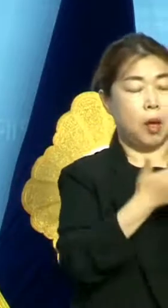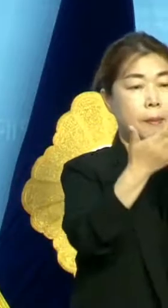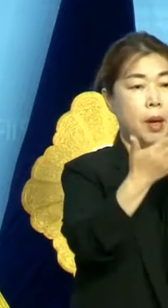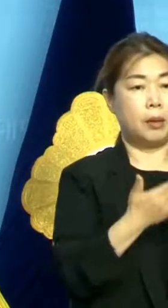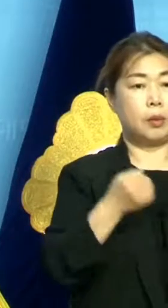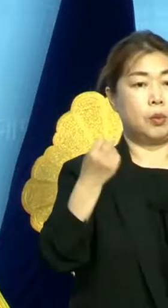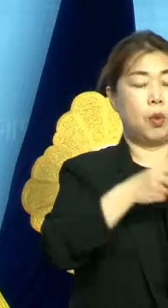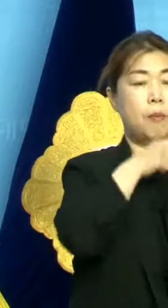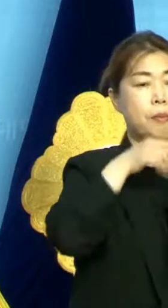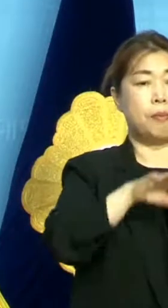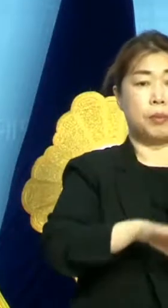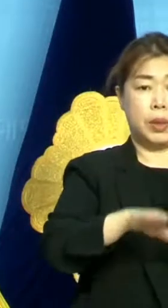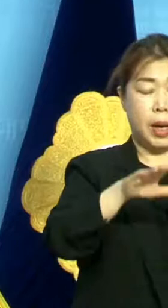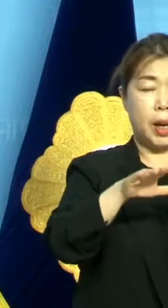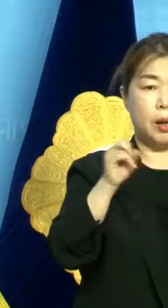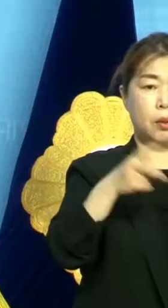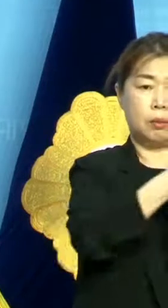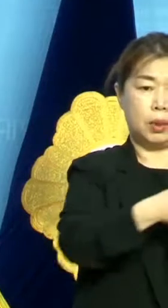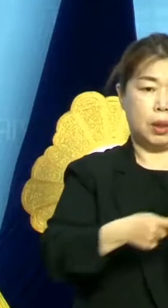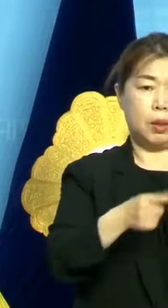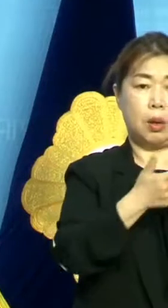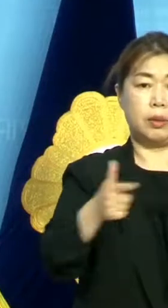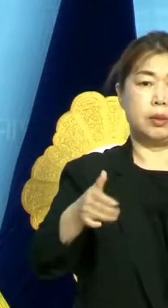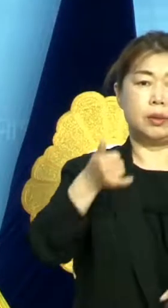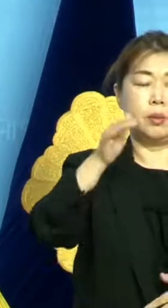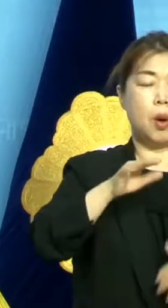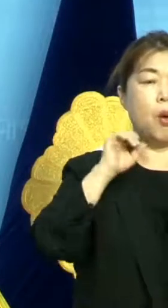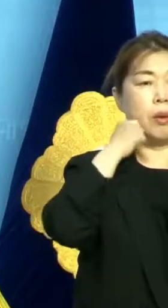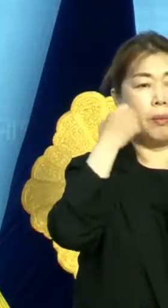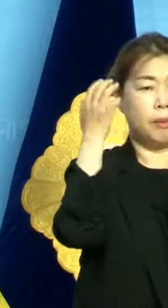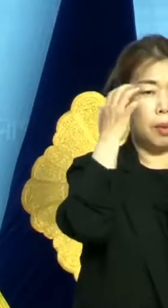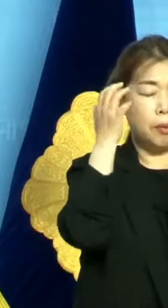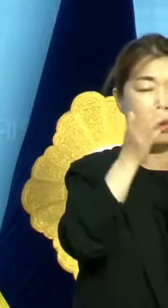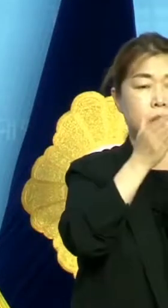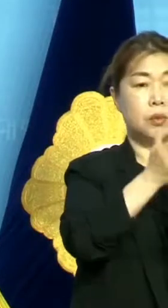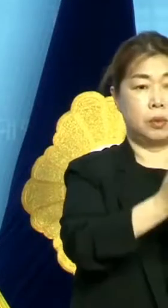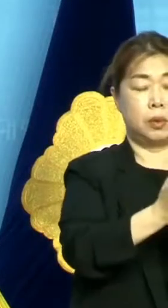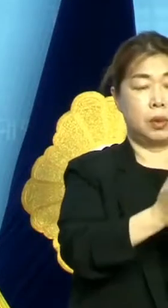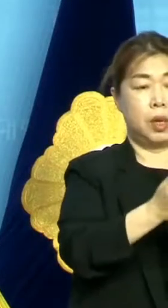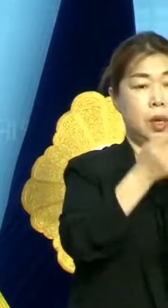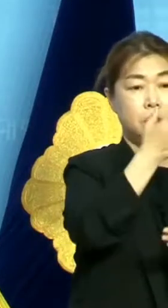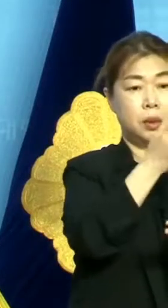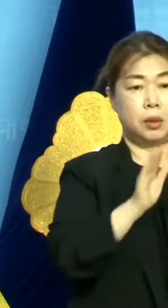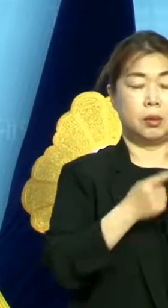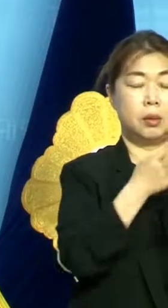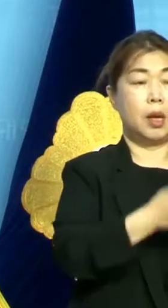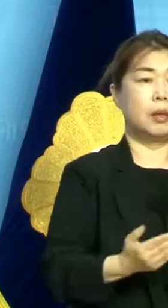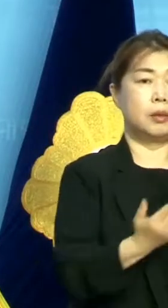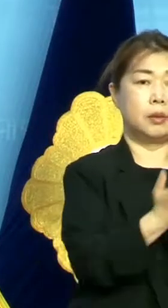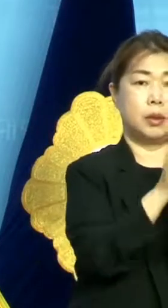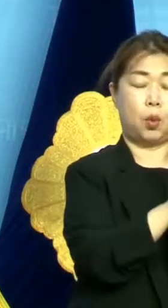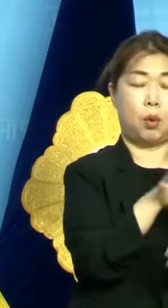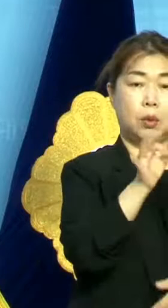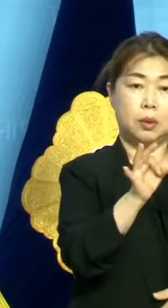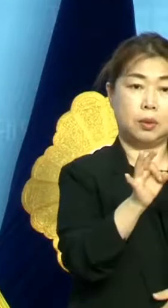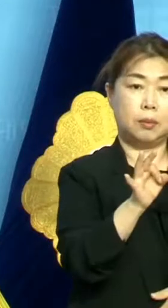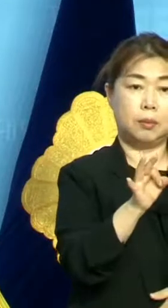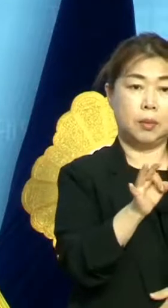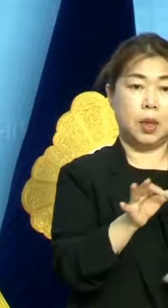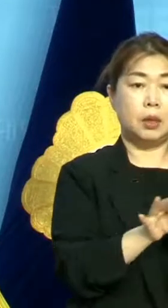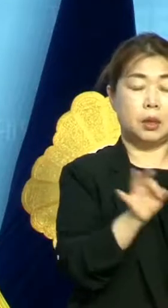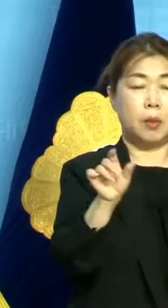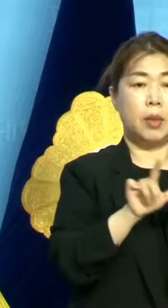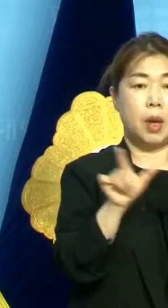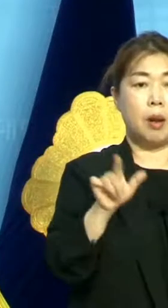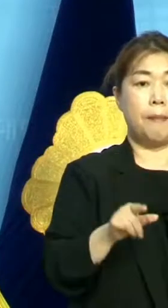피해로 많은 국민들이 어려움을 겪고 있습니다 재난 정금 100일을 맞아 2차 전환 지원금